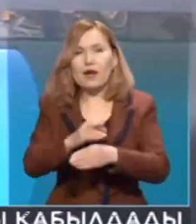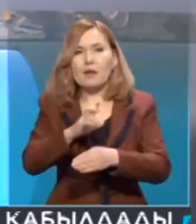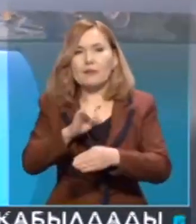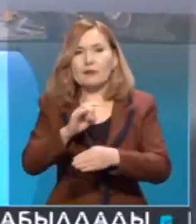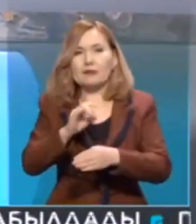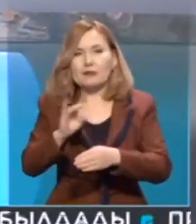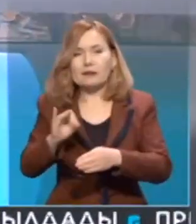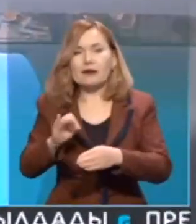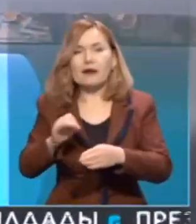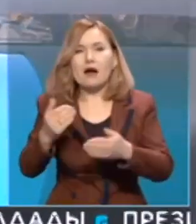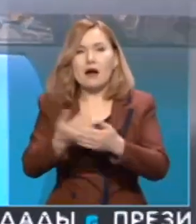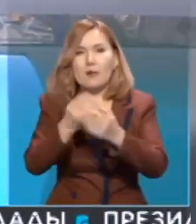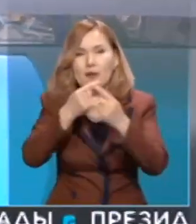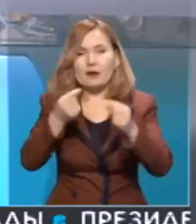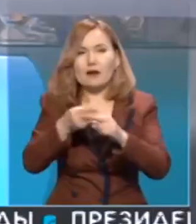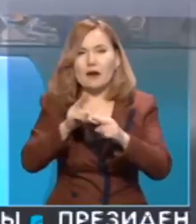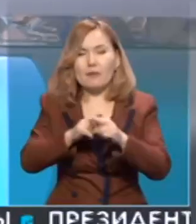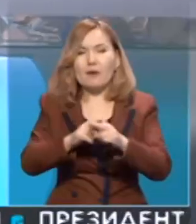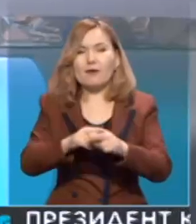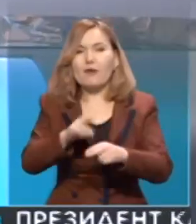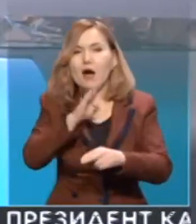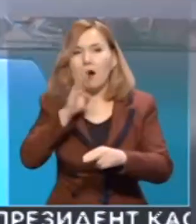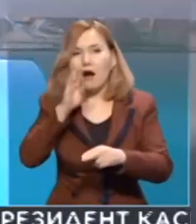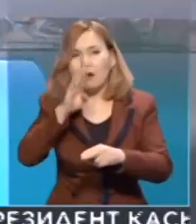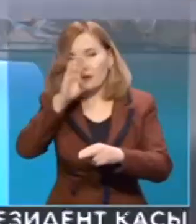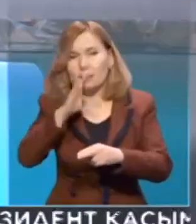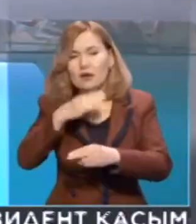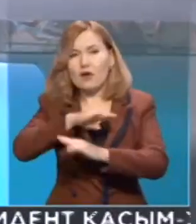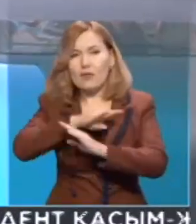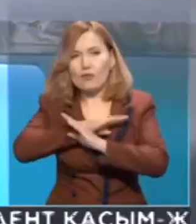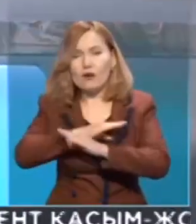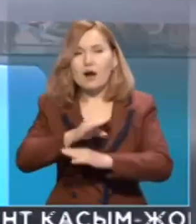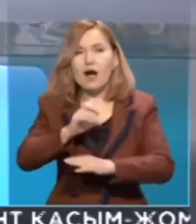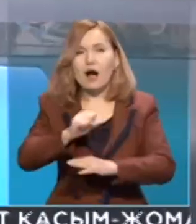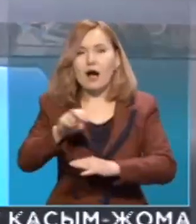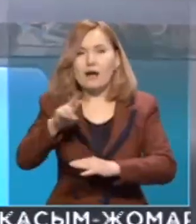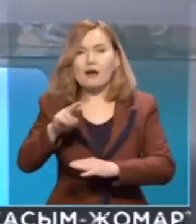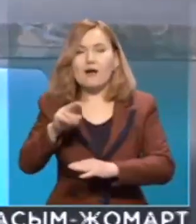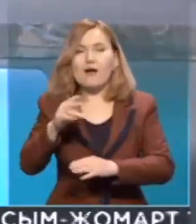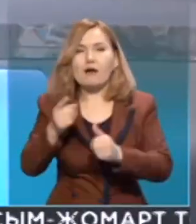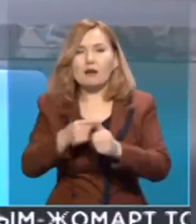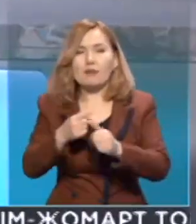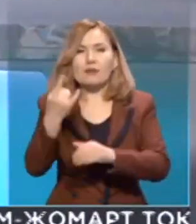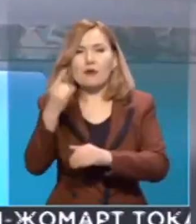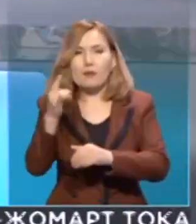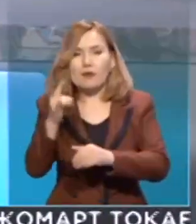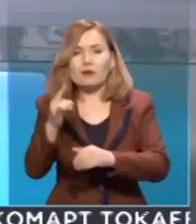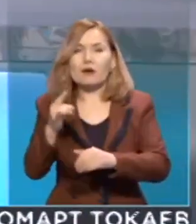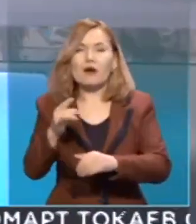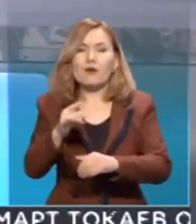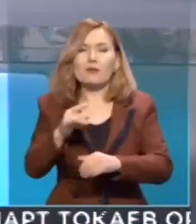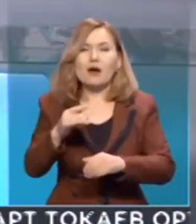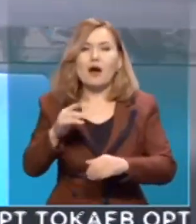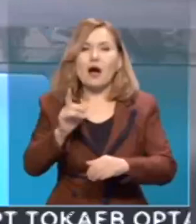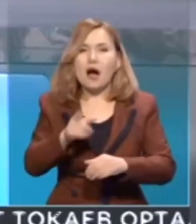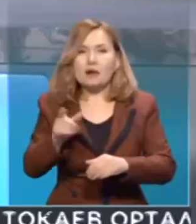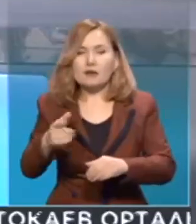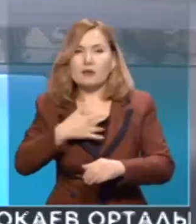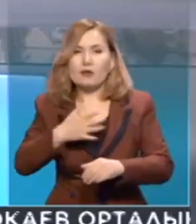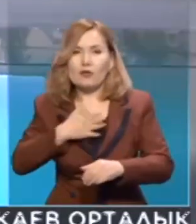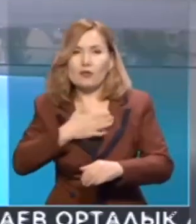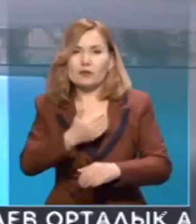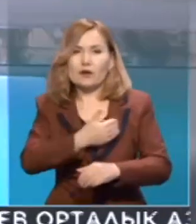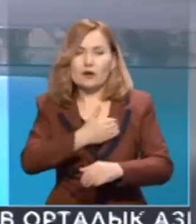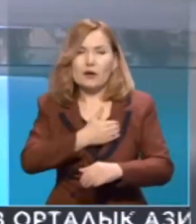хабарлауынша ата-анасы қалған Айя есімді сәбиді асырап алуға әлеуметтік желі арқылы мыңдаған адам ниет танытқан. Қазір